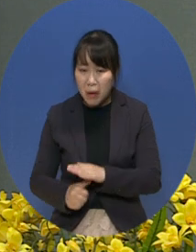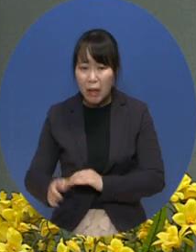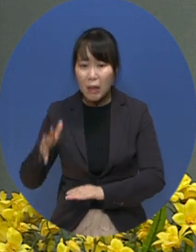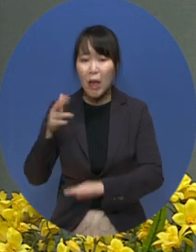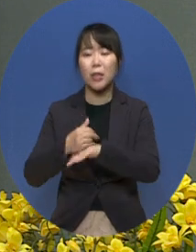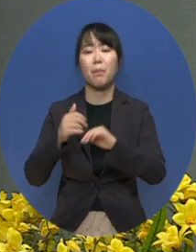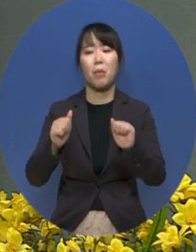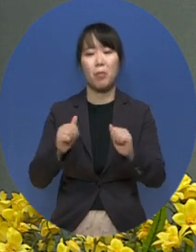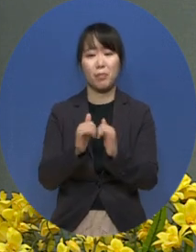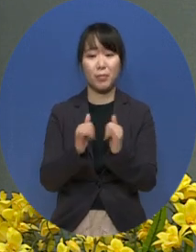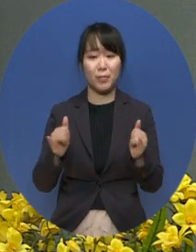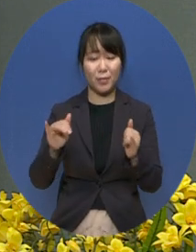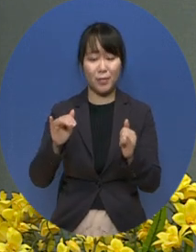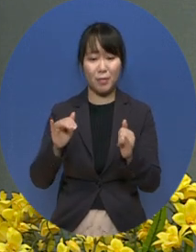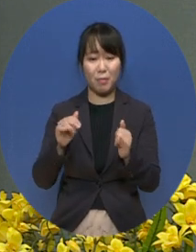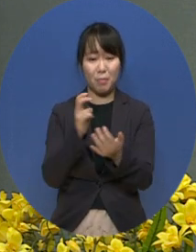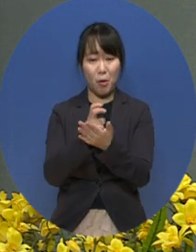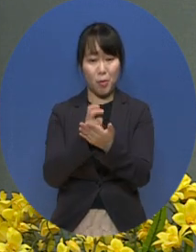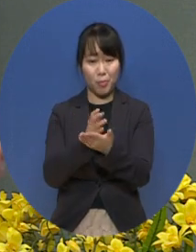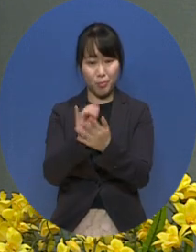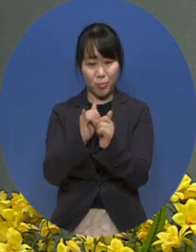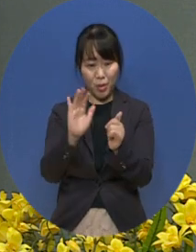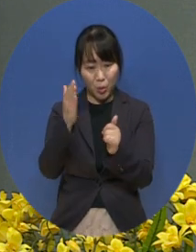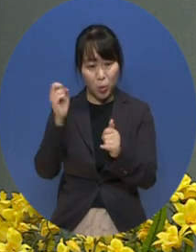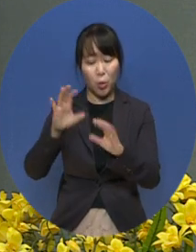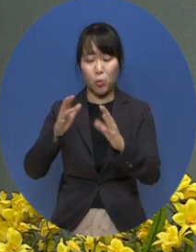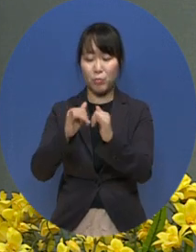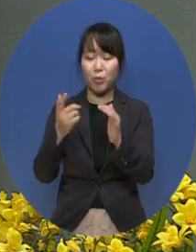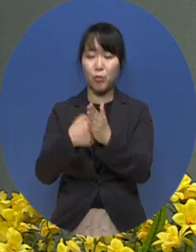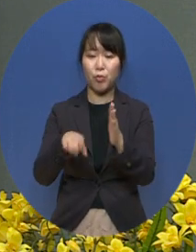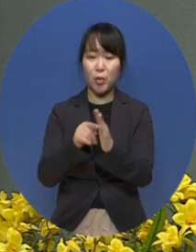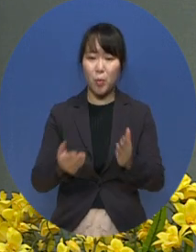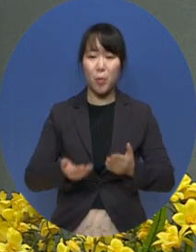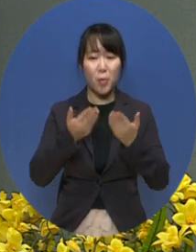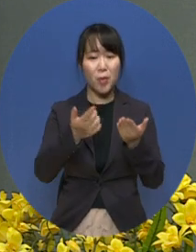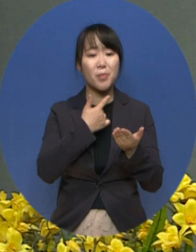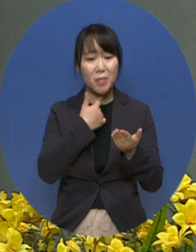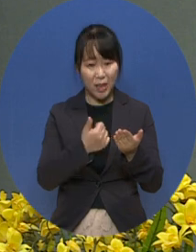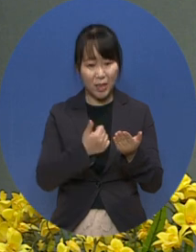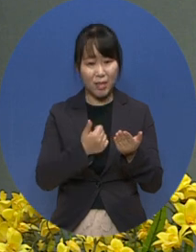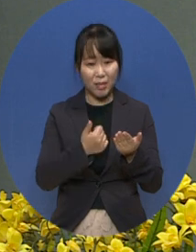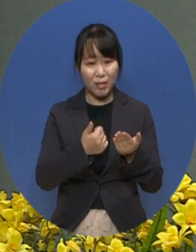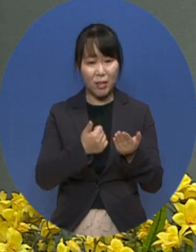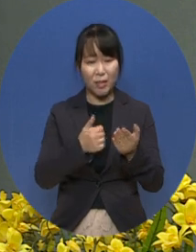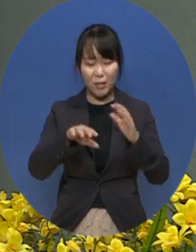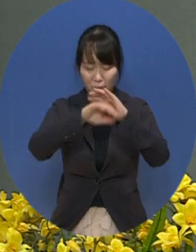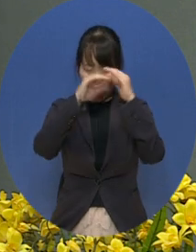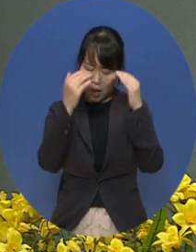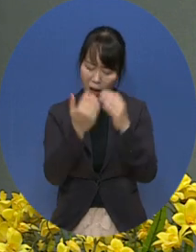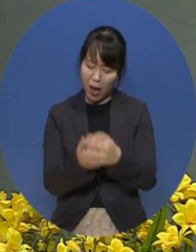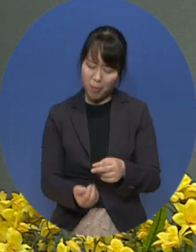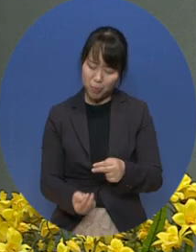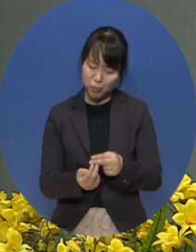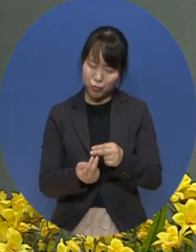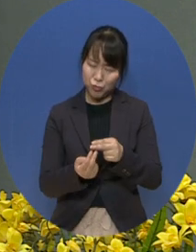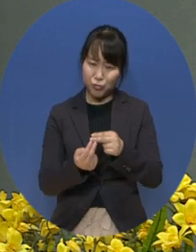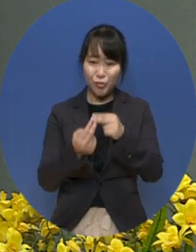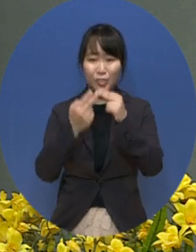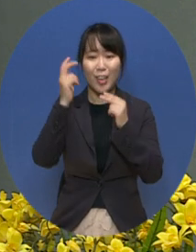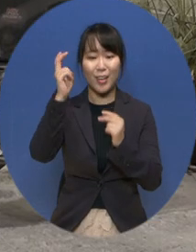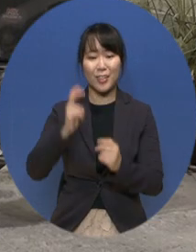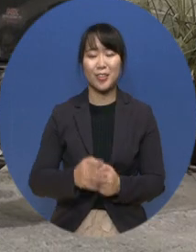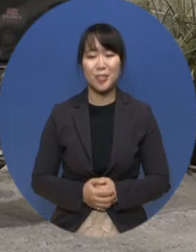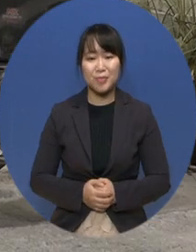그리고 법제 인해 되면서 또 바로 또 이렇게 어 국민들을 위해서 봉사 했잖아요 예 그런데 다리를 누적된 걸 할까요